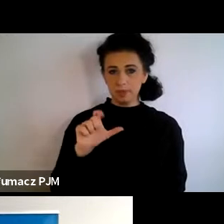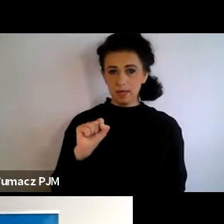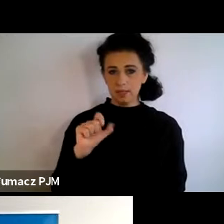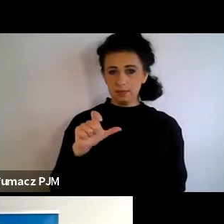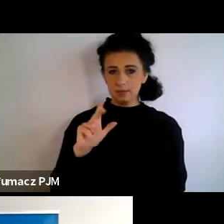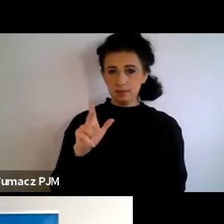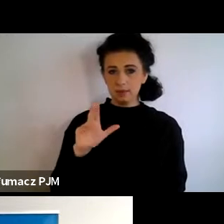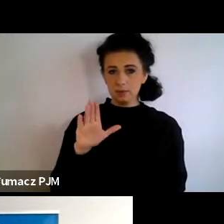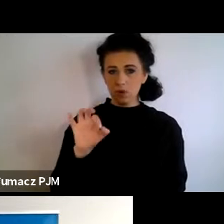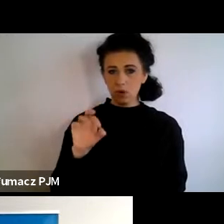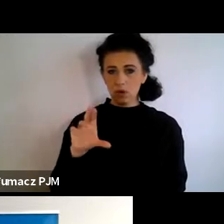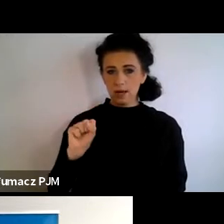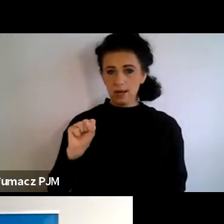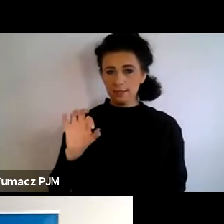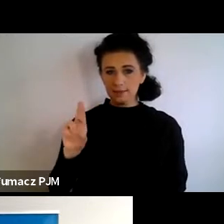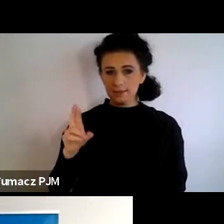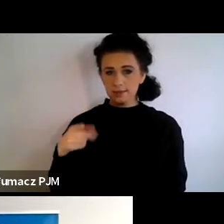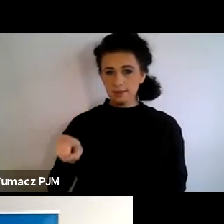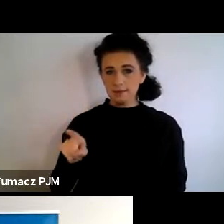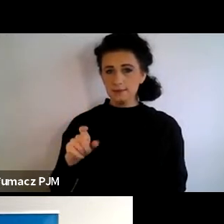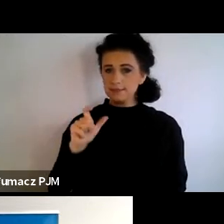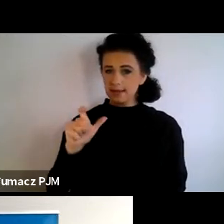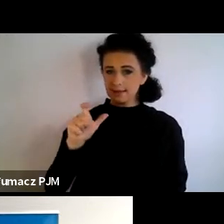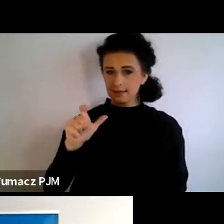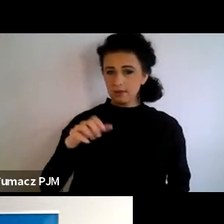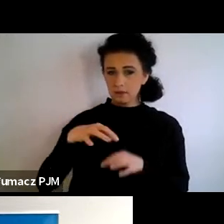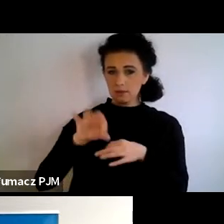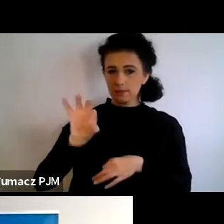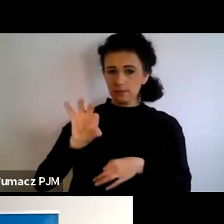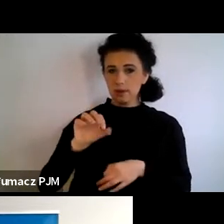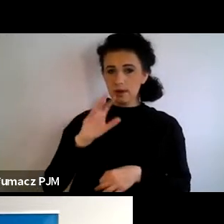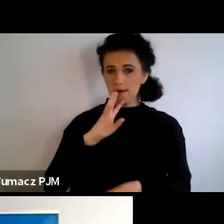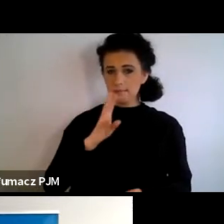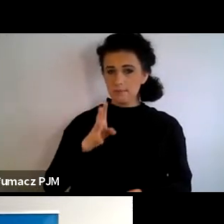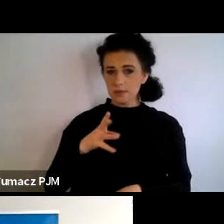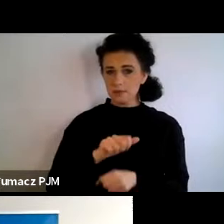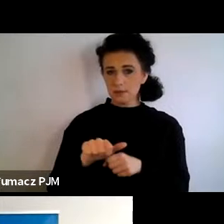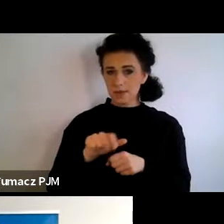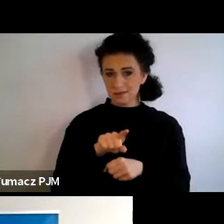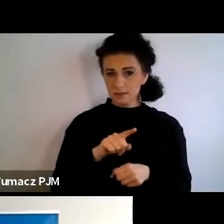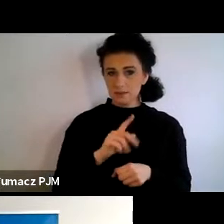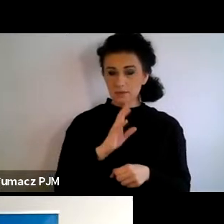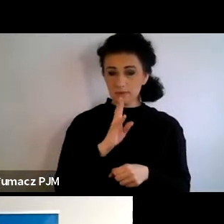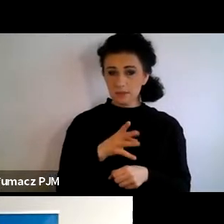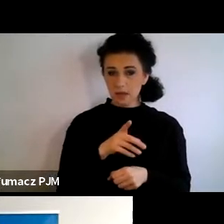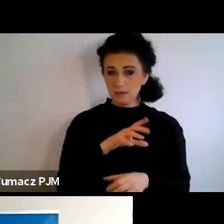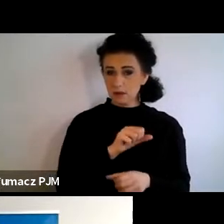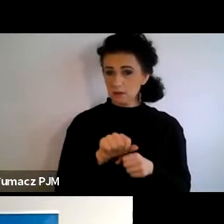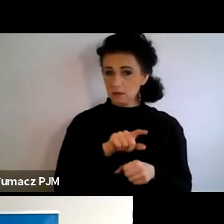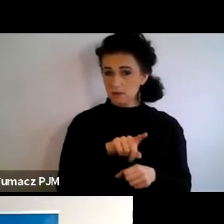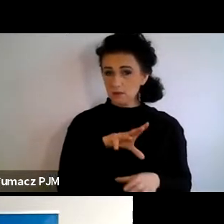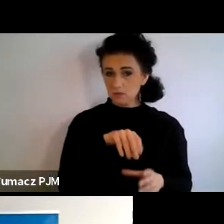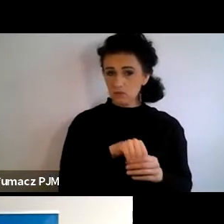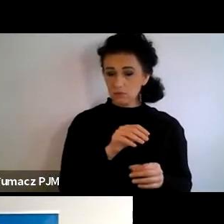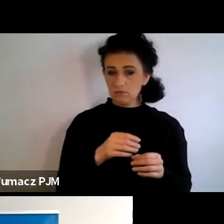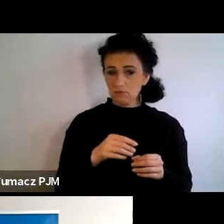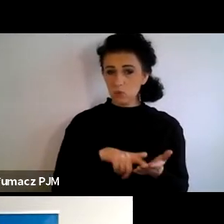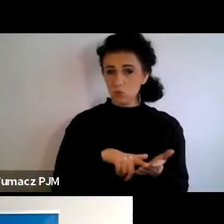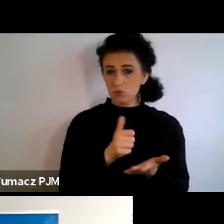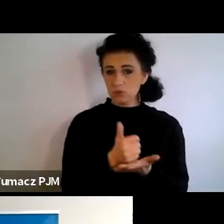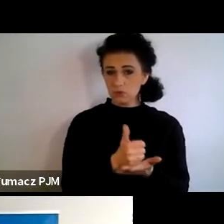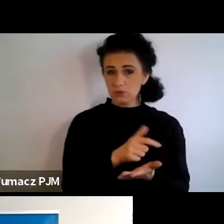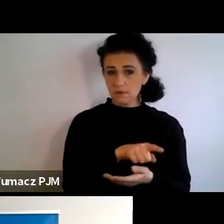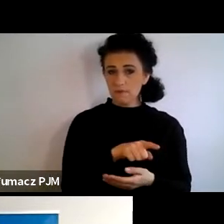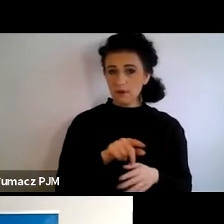mają certyfikat odpowiedni, nawet amerykański. W Stanach funkcjonuje w tym momencie ustawa